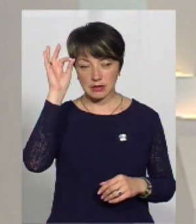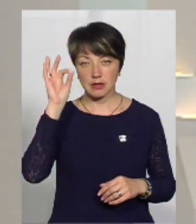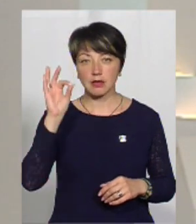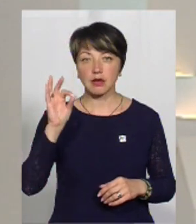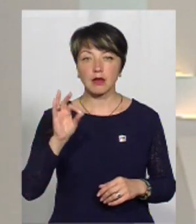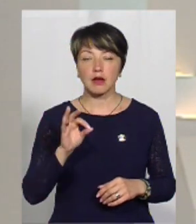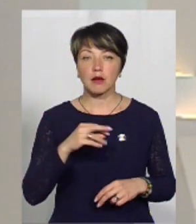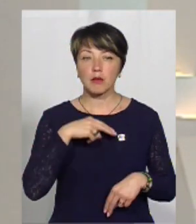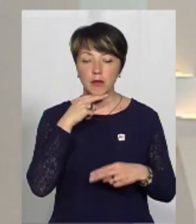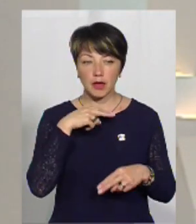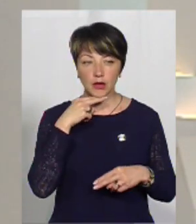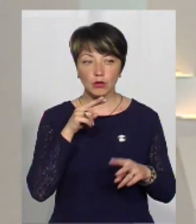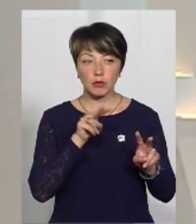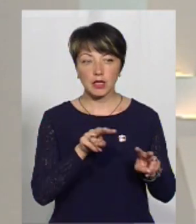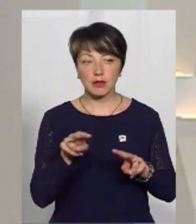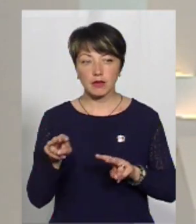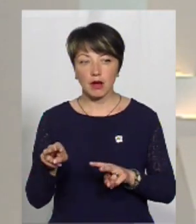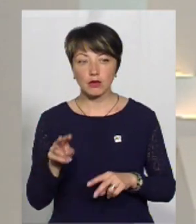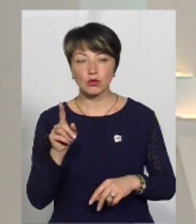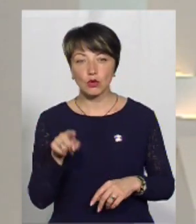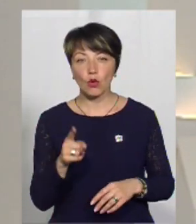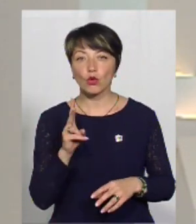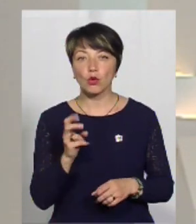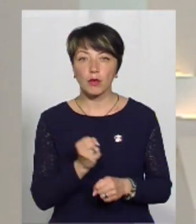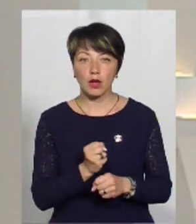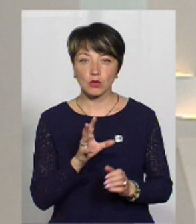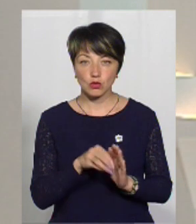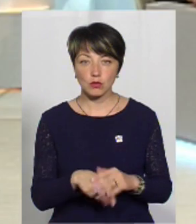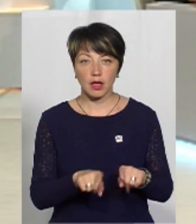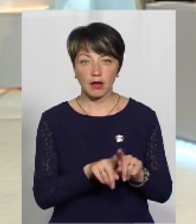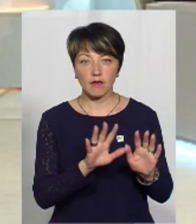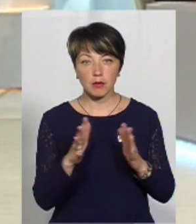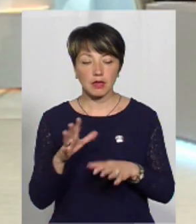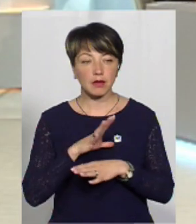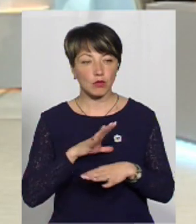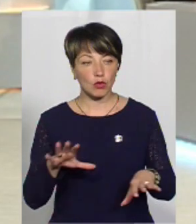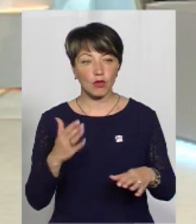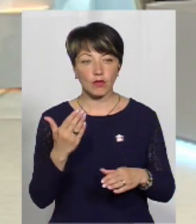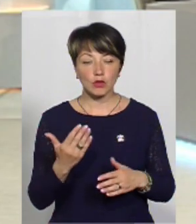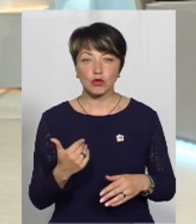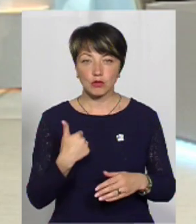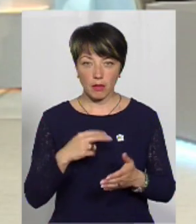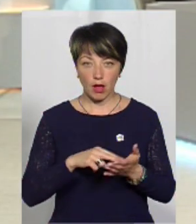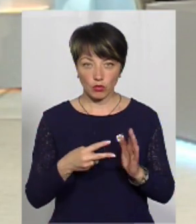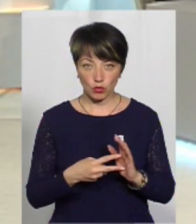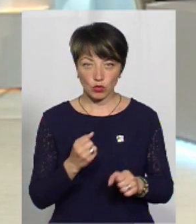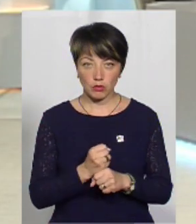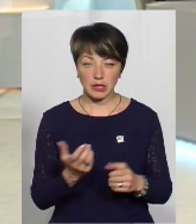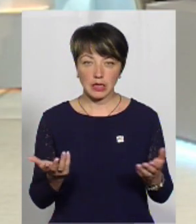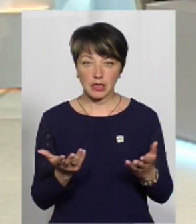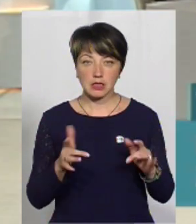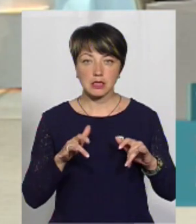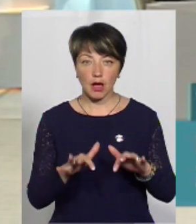в поліції пильно, напевно, придивлялися до того, хто працює, щоб таких випадків не було. Ви щось збираєтесь робити?